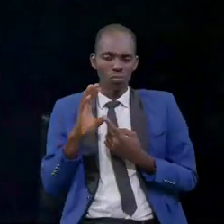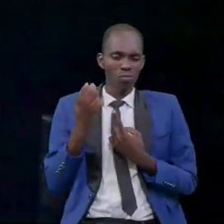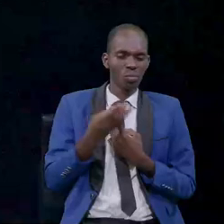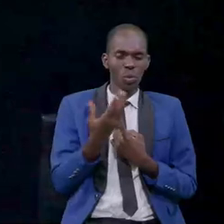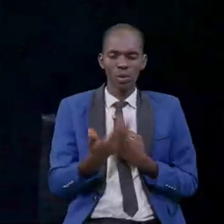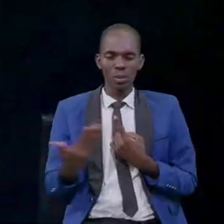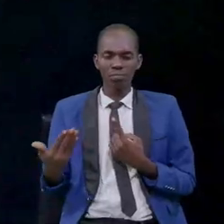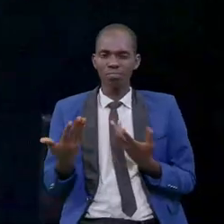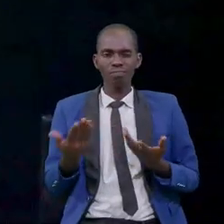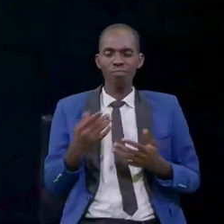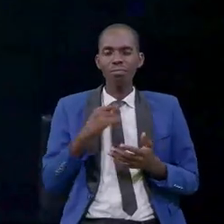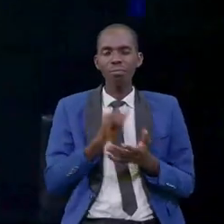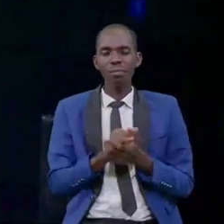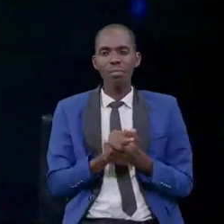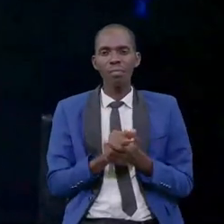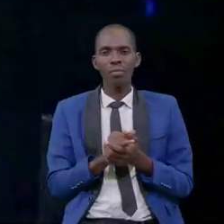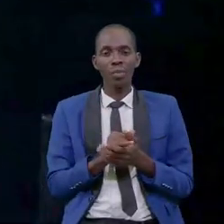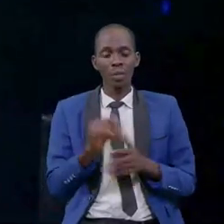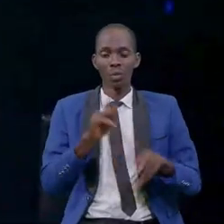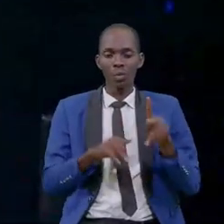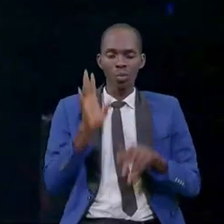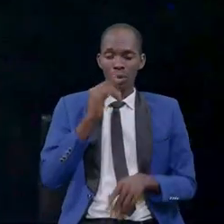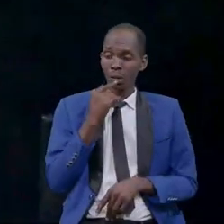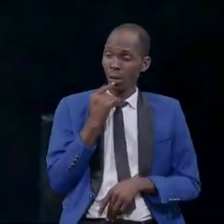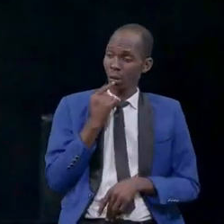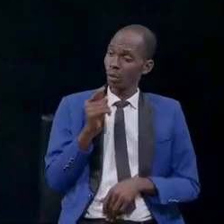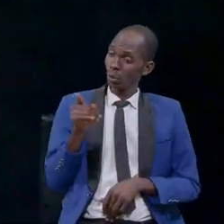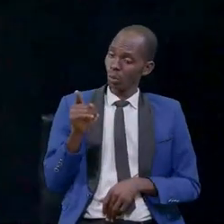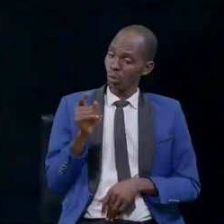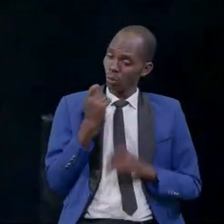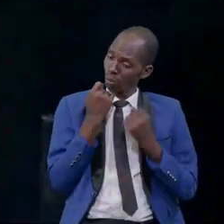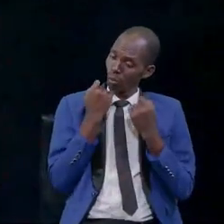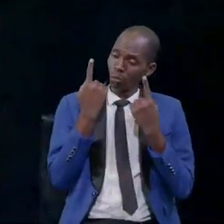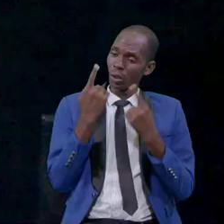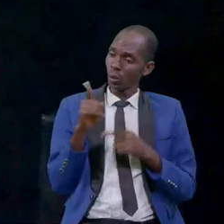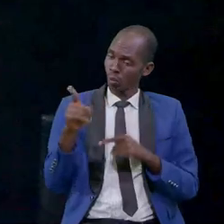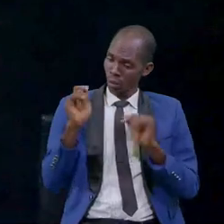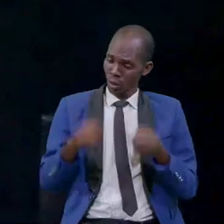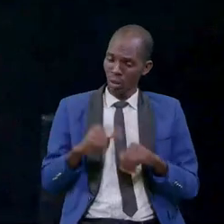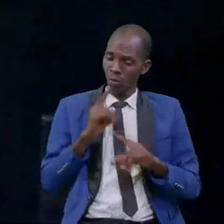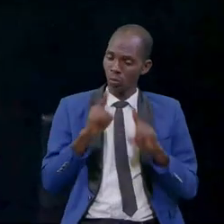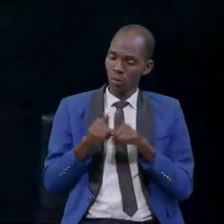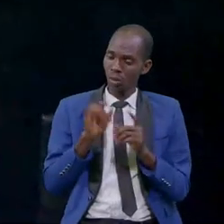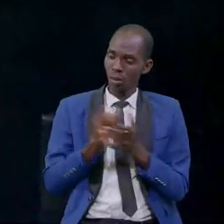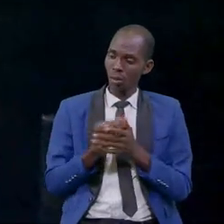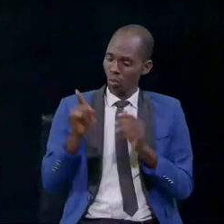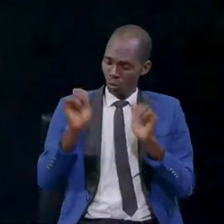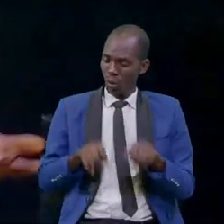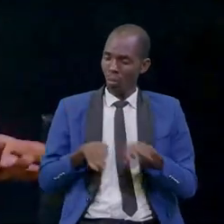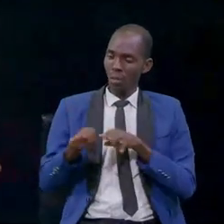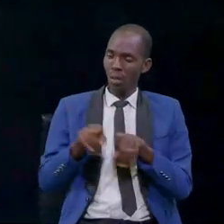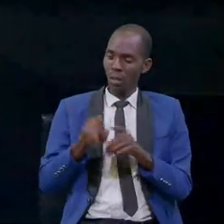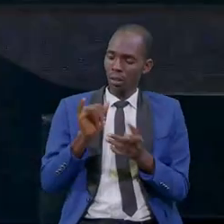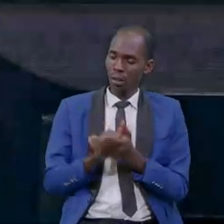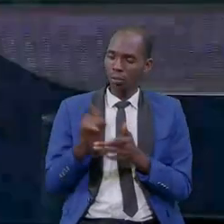Parce que les circonstances ne vous permettent pas de faire cela. Et toi-même, comment tu peux dire cela? Parce que comment tu peux faire